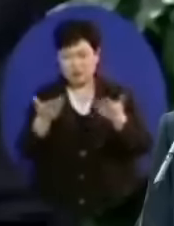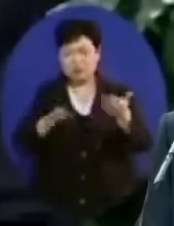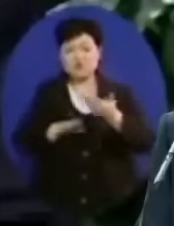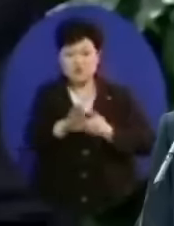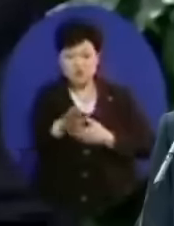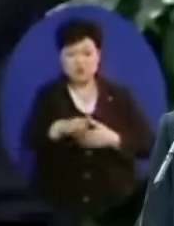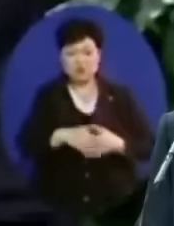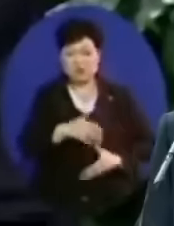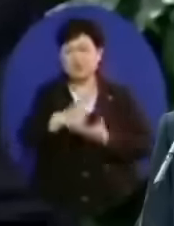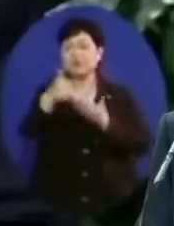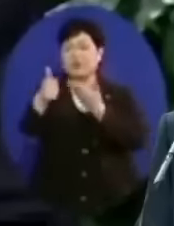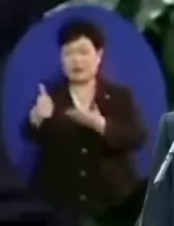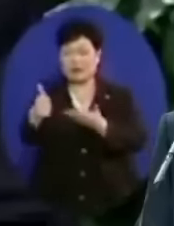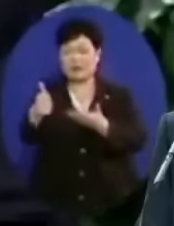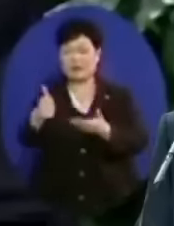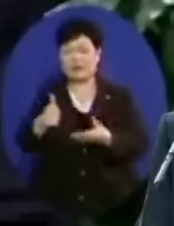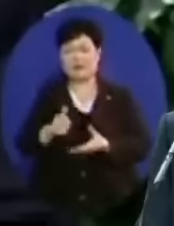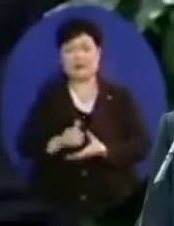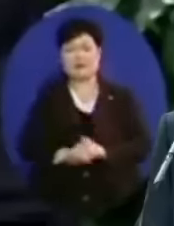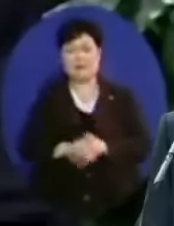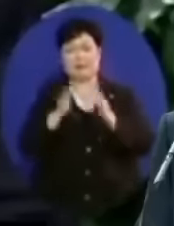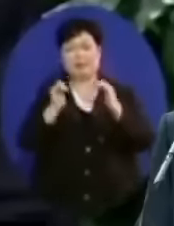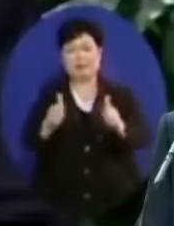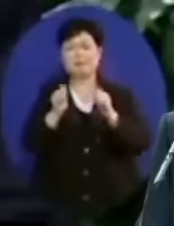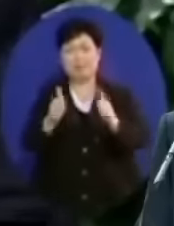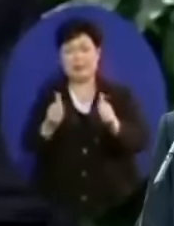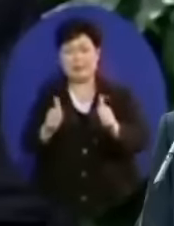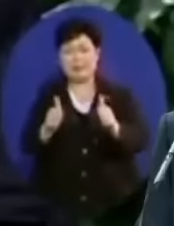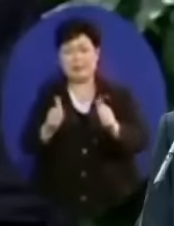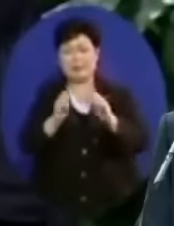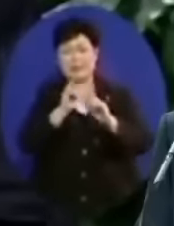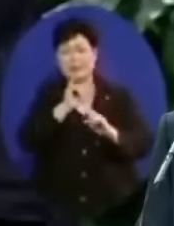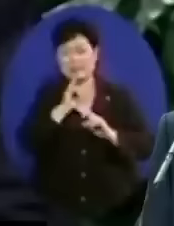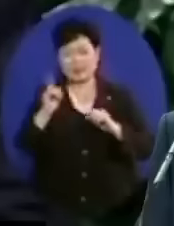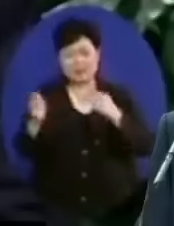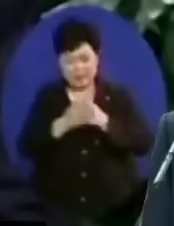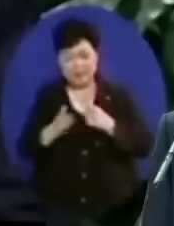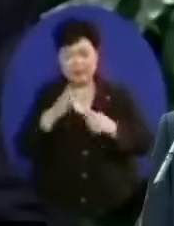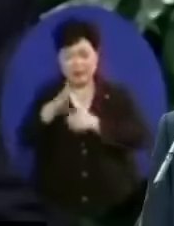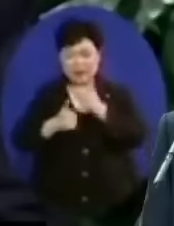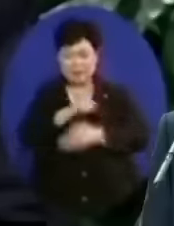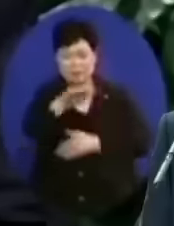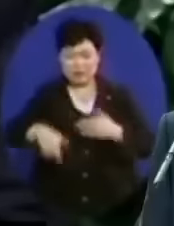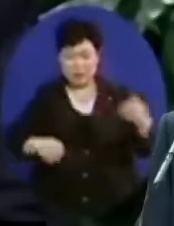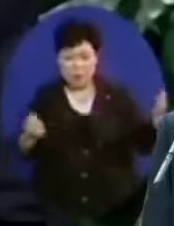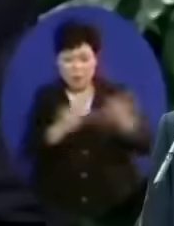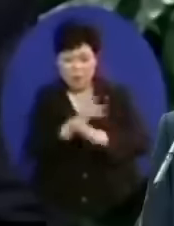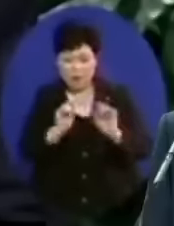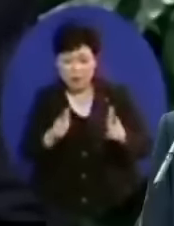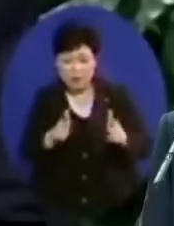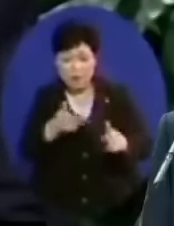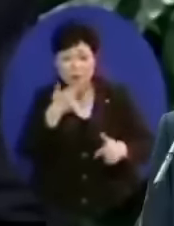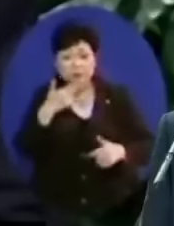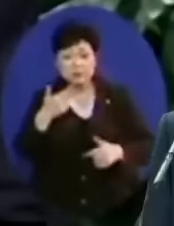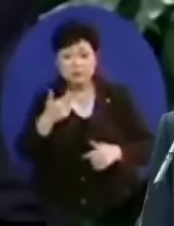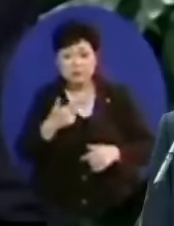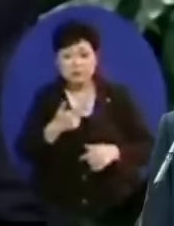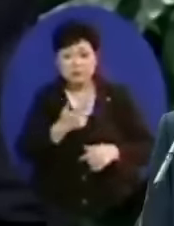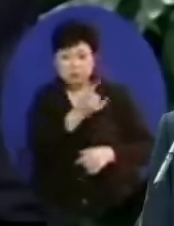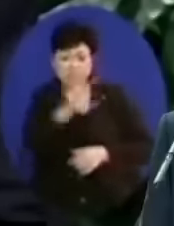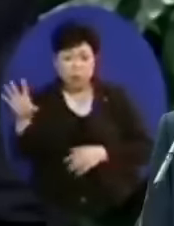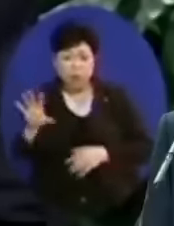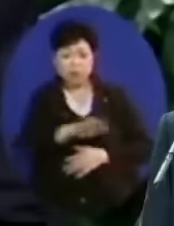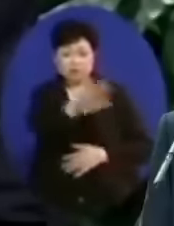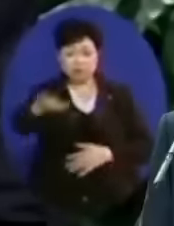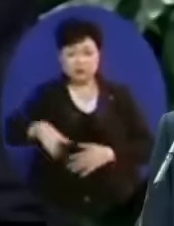다음에 주님이 심판을 하시겠다는 것입니다. 하나님은 우리에게 회개할 기회도 주지 아니하시고 일방적으로